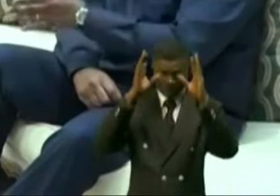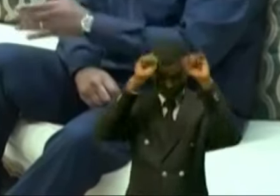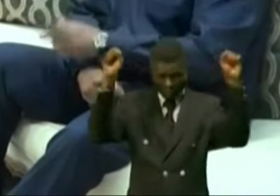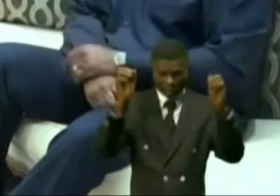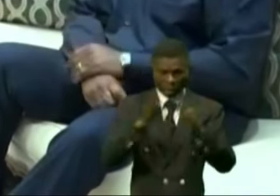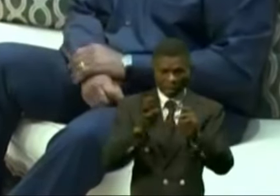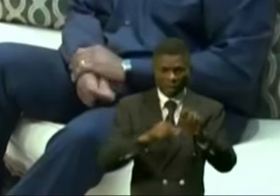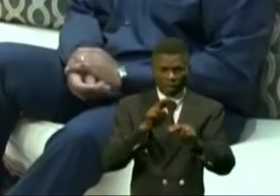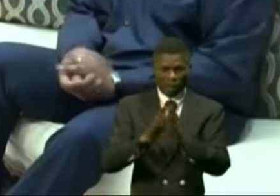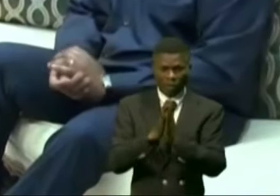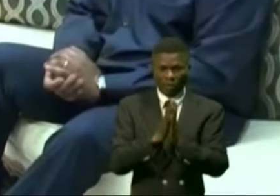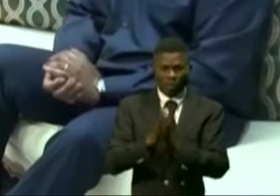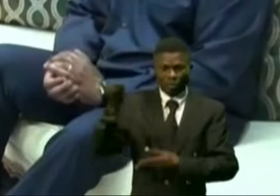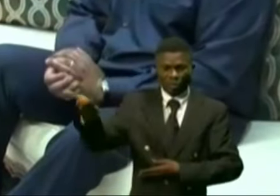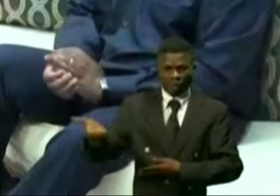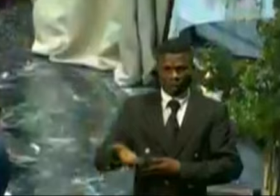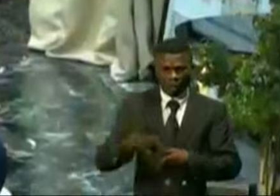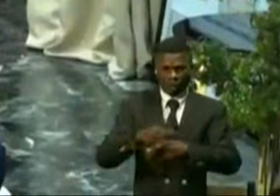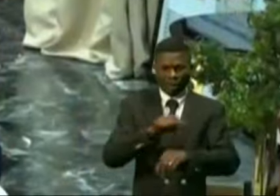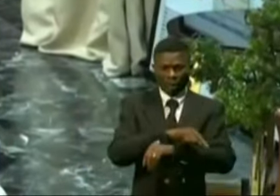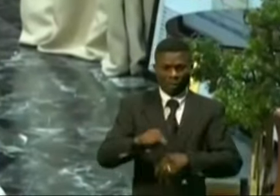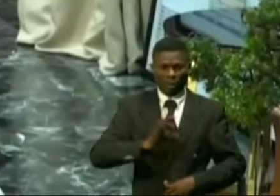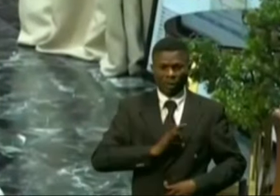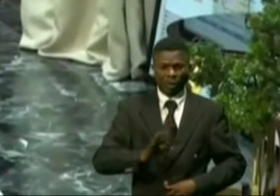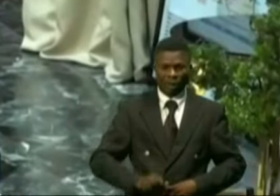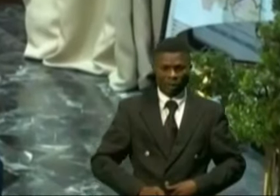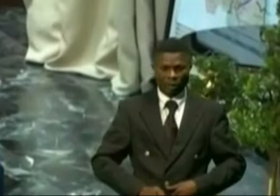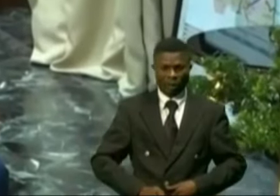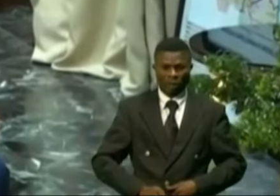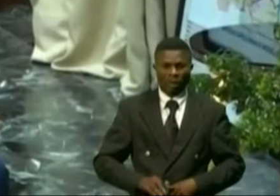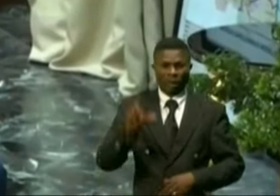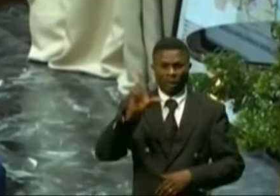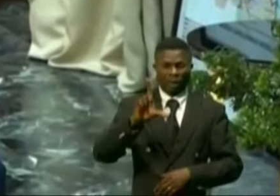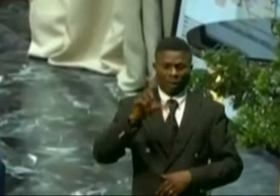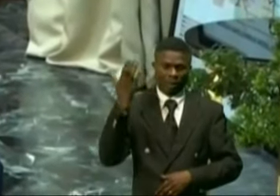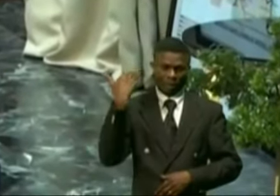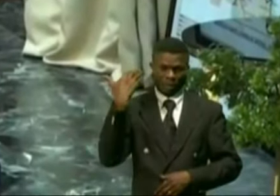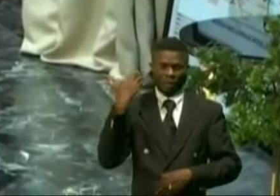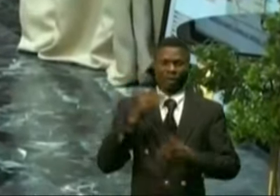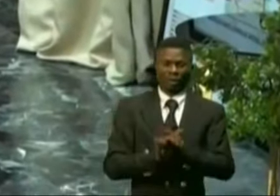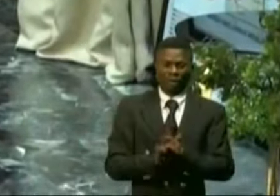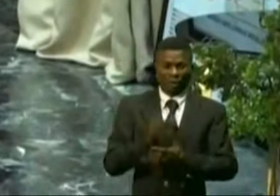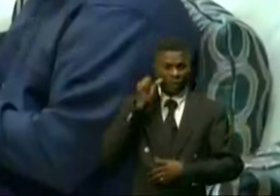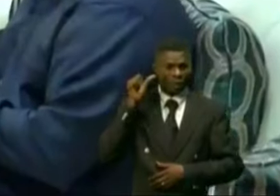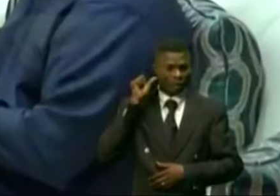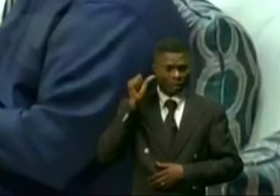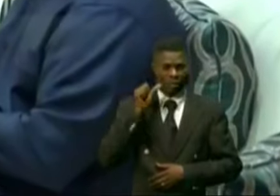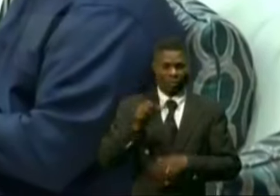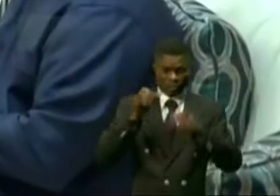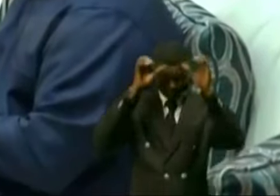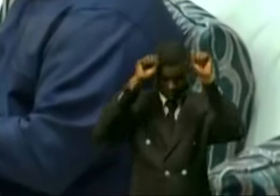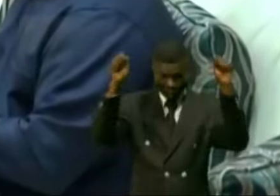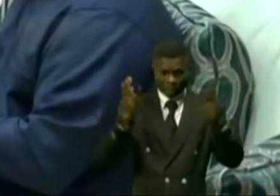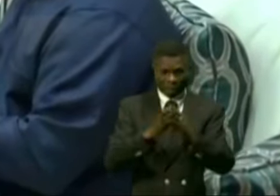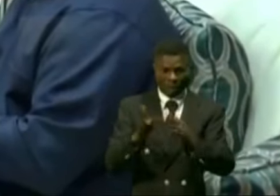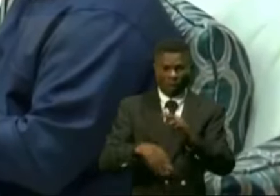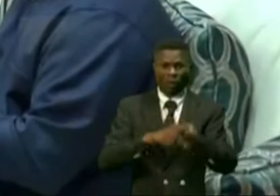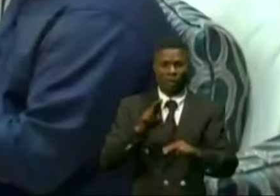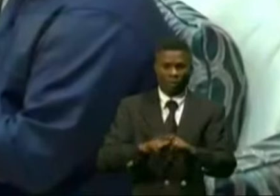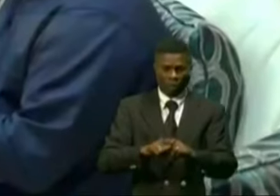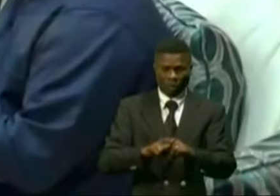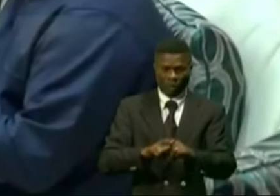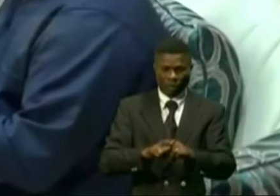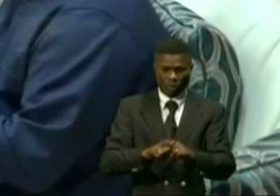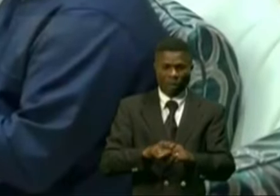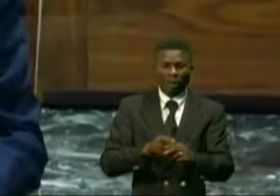le lundi par le président de la République, Félix-Antoine Tshisekedi. Le nouveau speaker de la Chambre basse du Parlement a